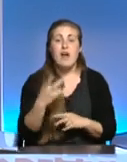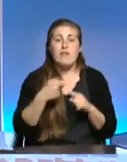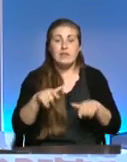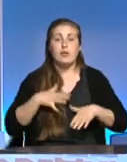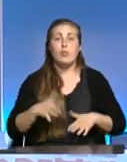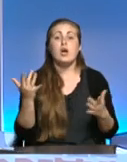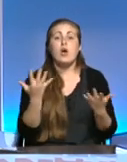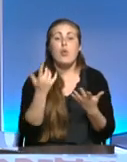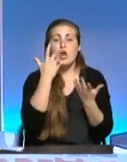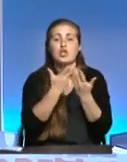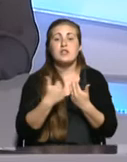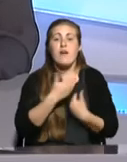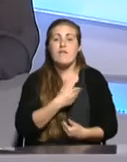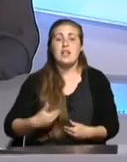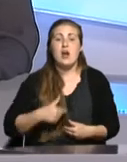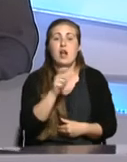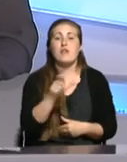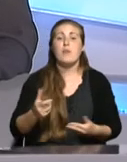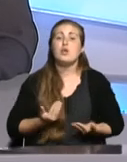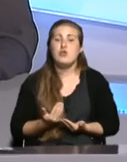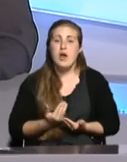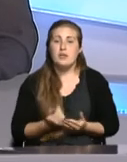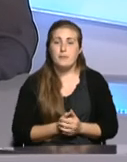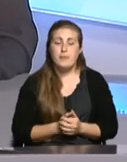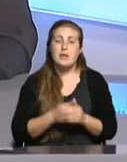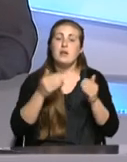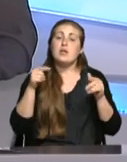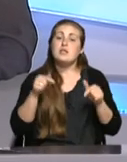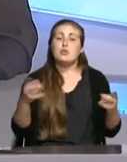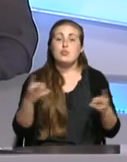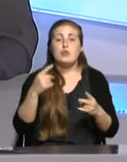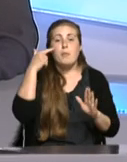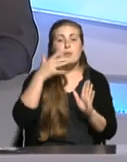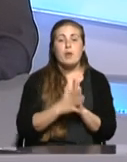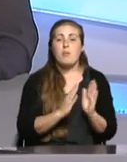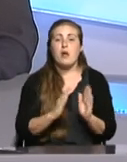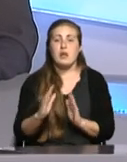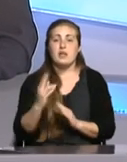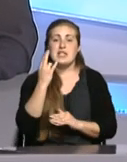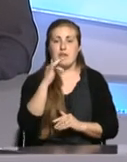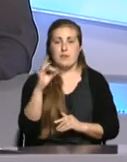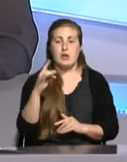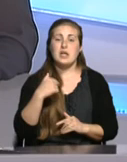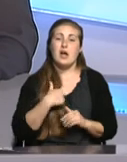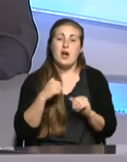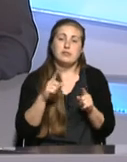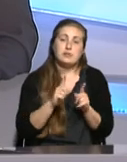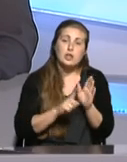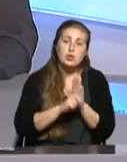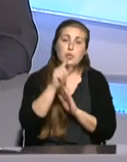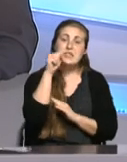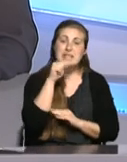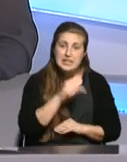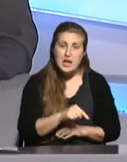проживает здесь надо понимать порядок цифр я начну так вот будем говорить с тех кто